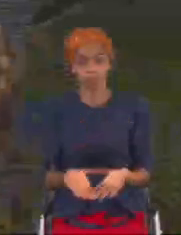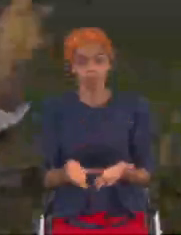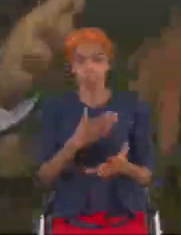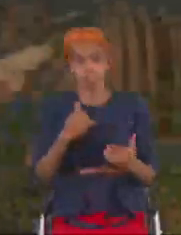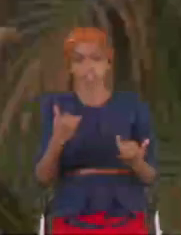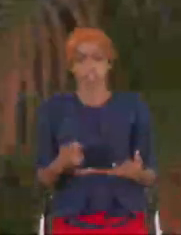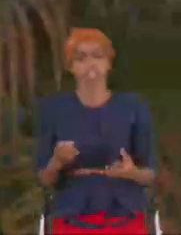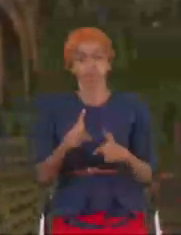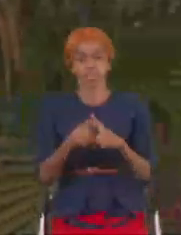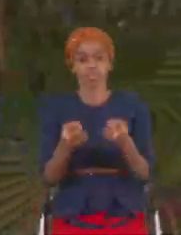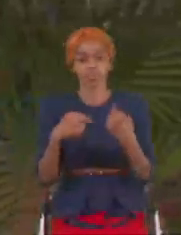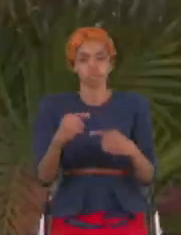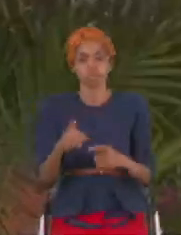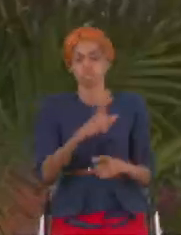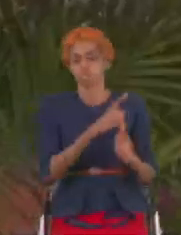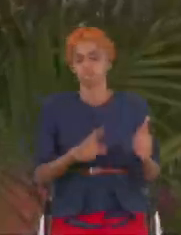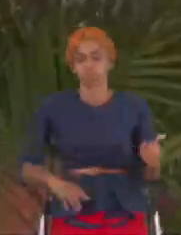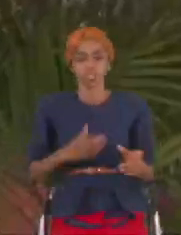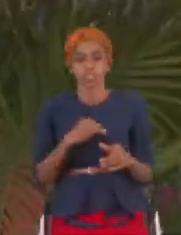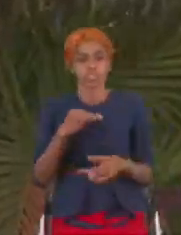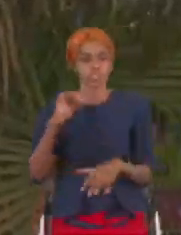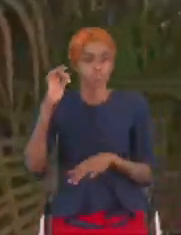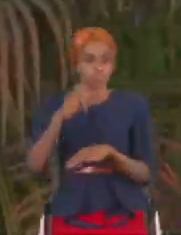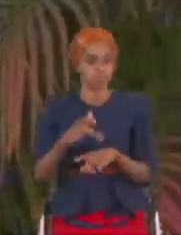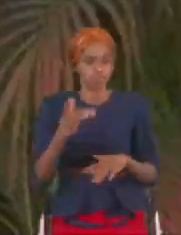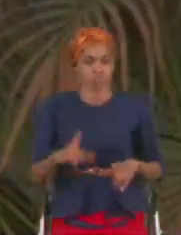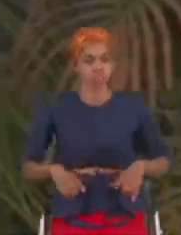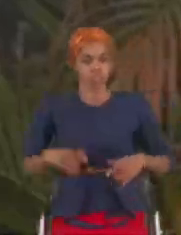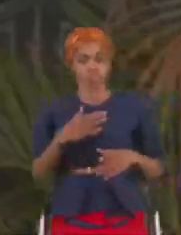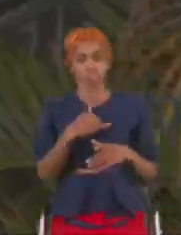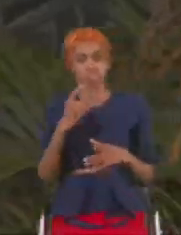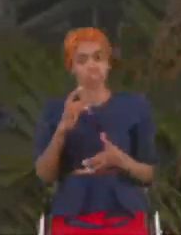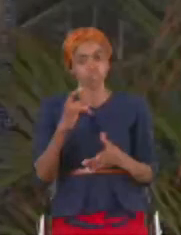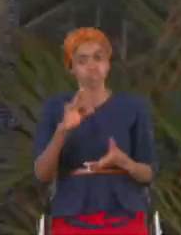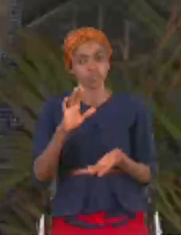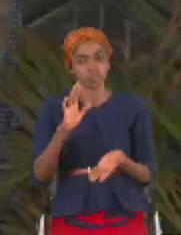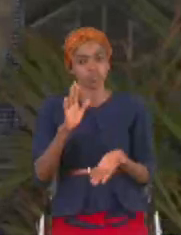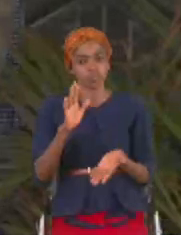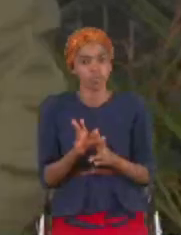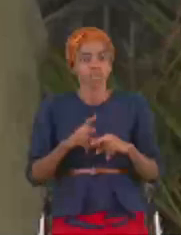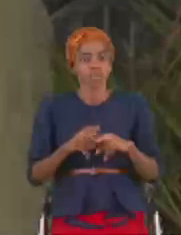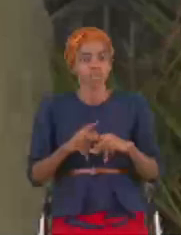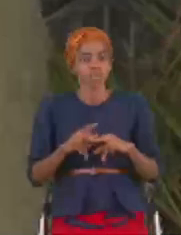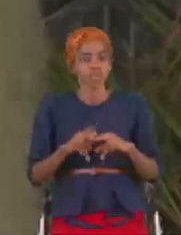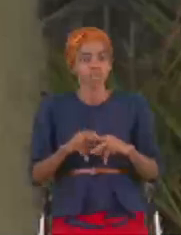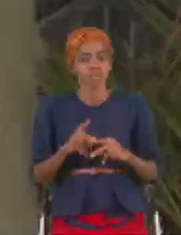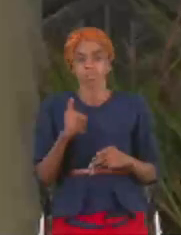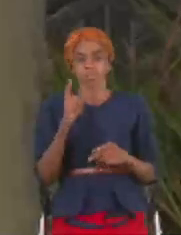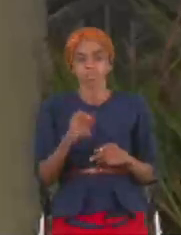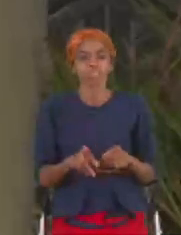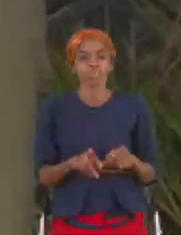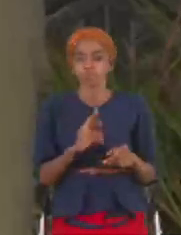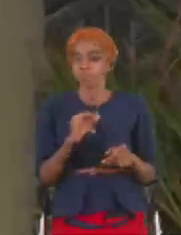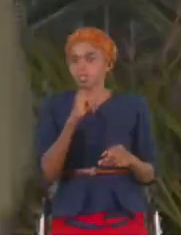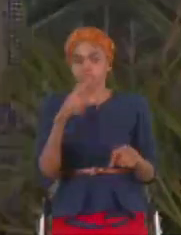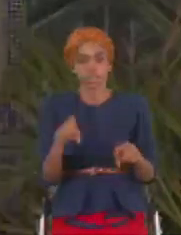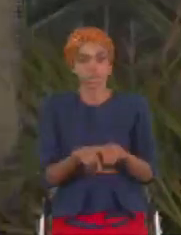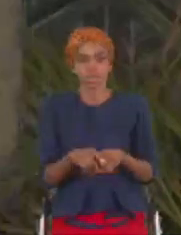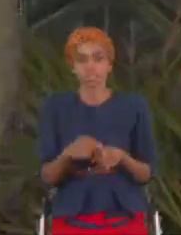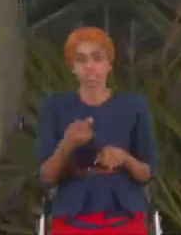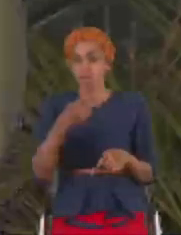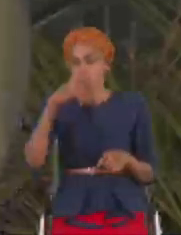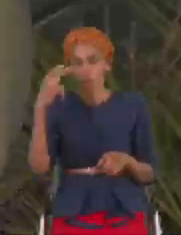et que le seigneur transforme votre vie vous devenez le sel bourg ne serait plus comme coroner sur les